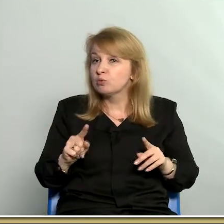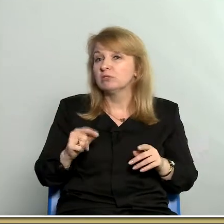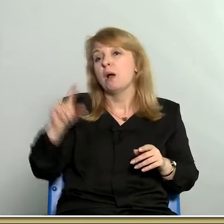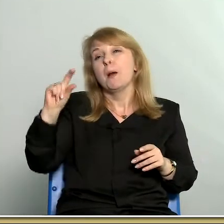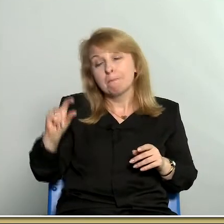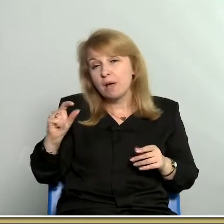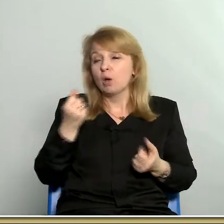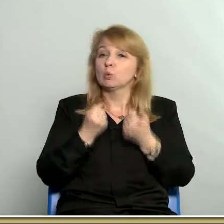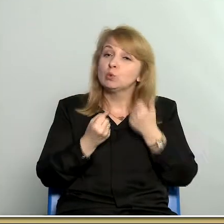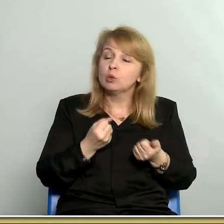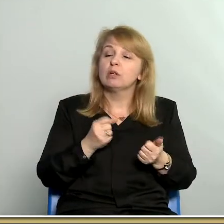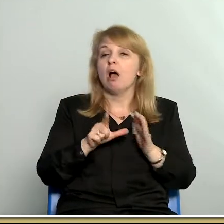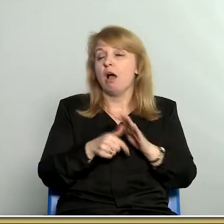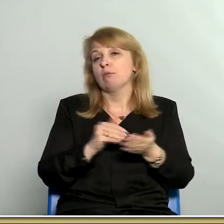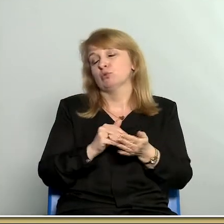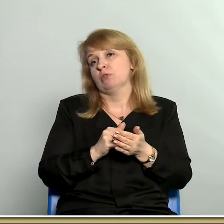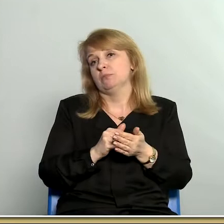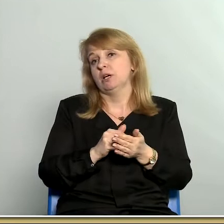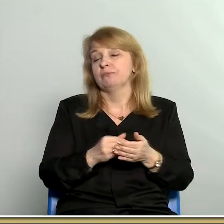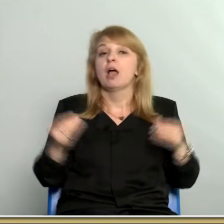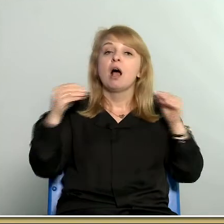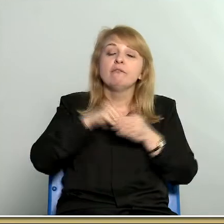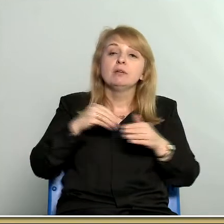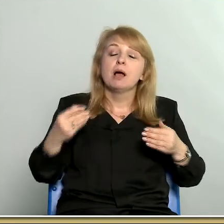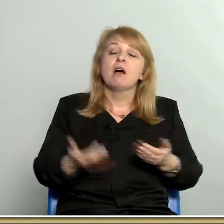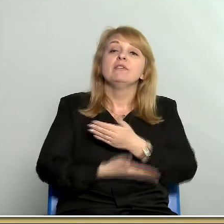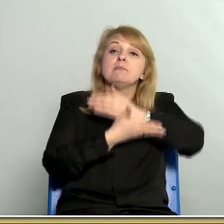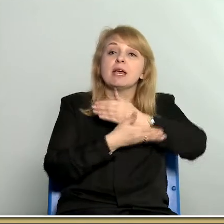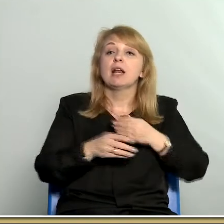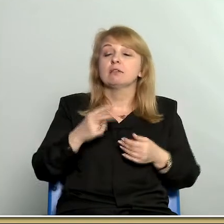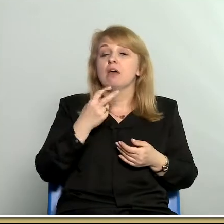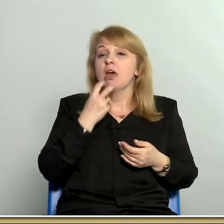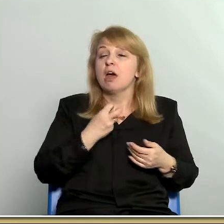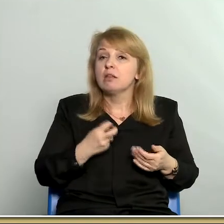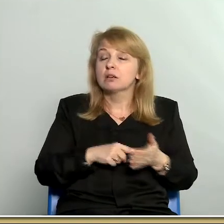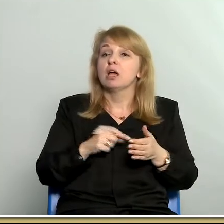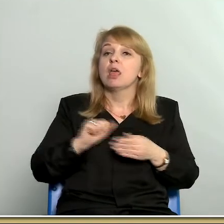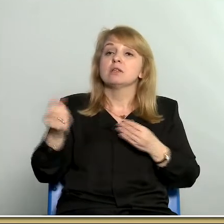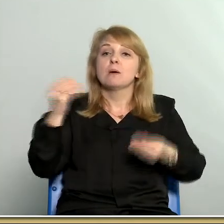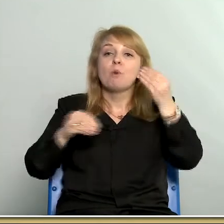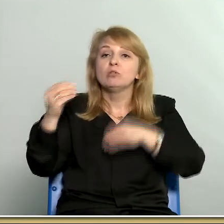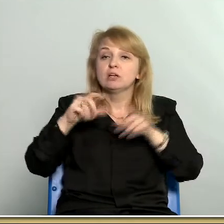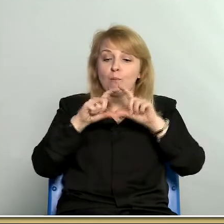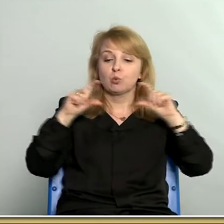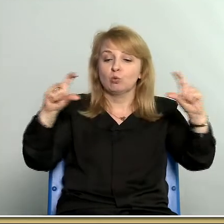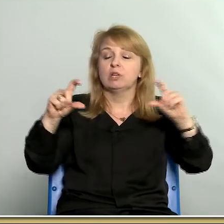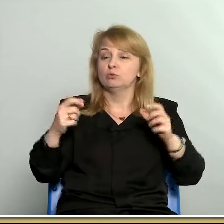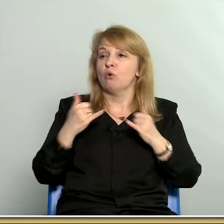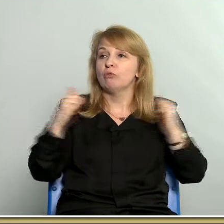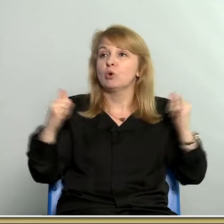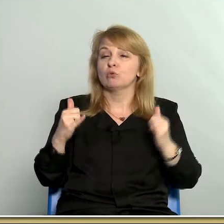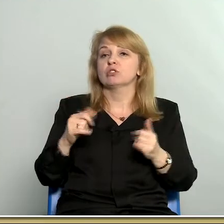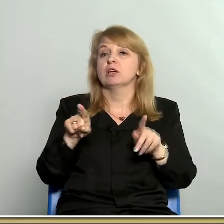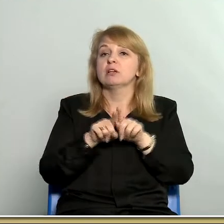kwota relatywnie i w działaniu wspierania efektywności energetycznej, chodzi o termomodernizację budynków użyteczności publicznej i